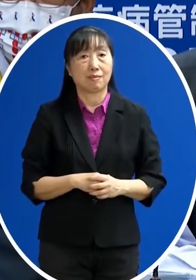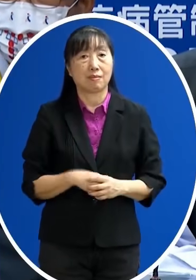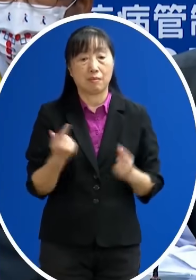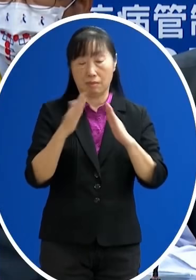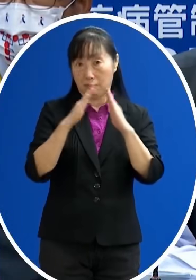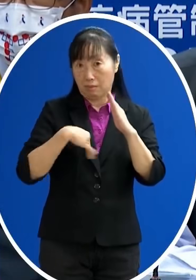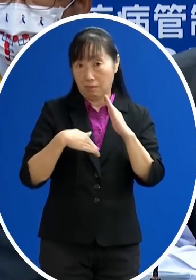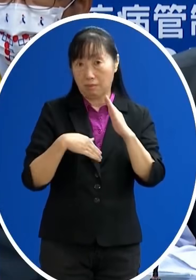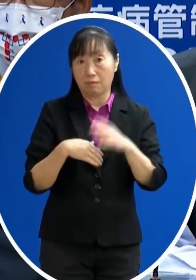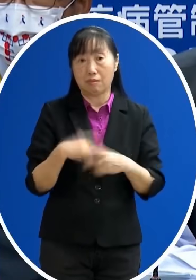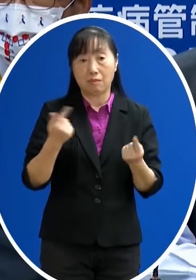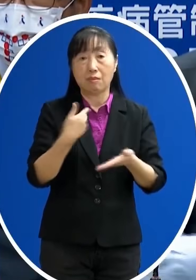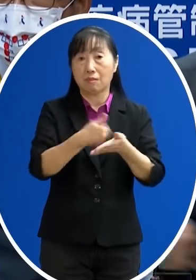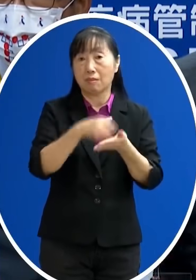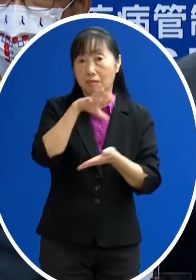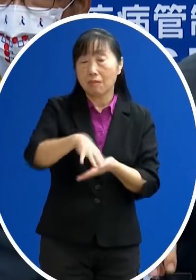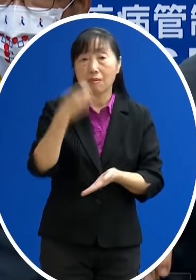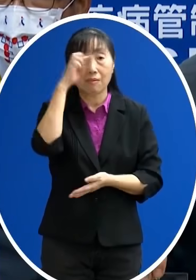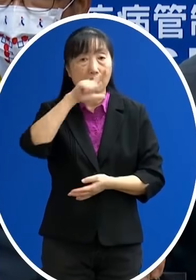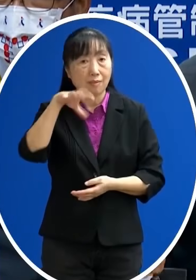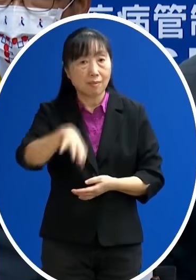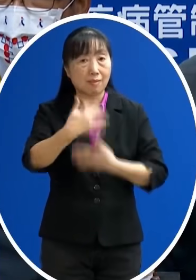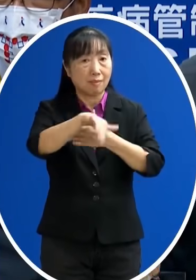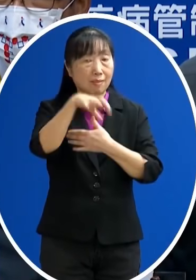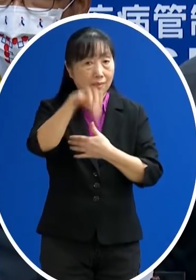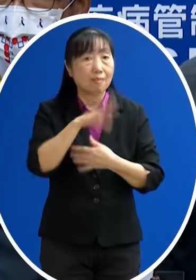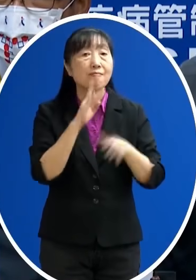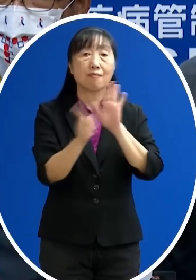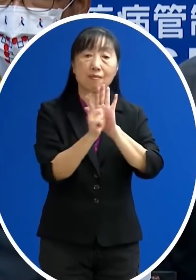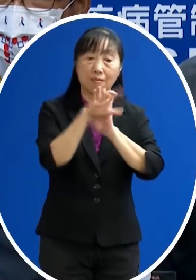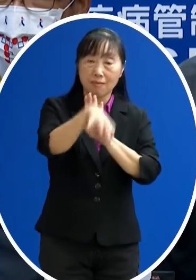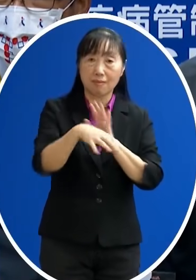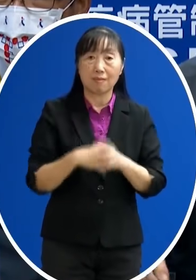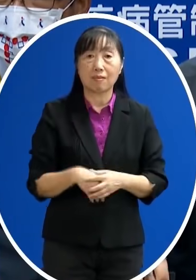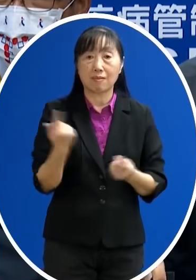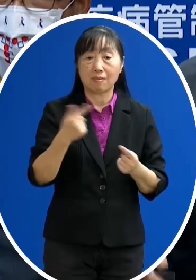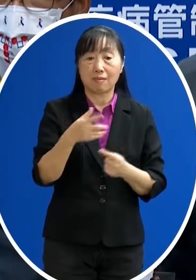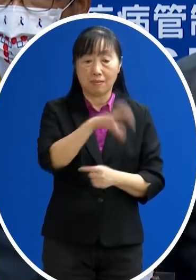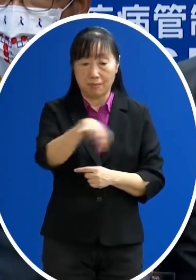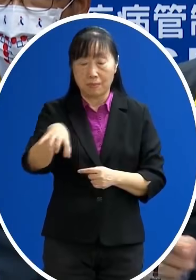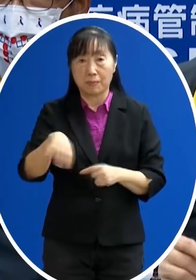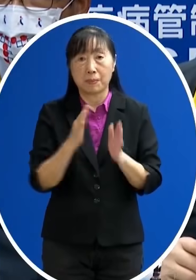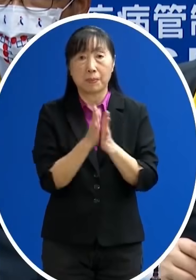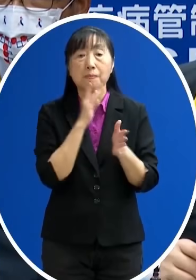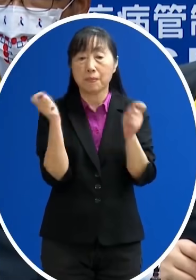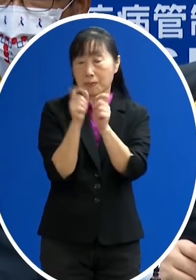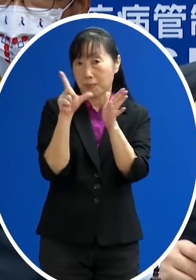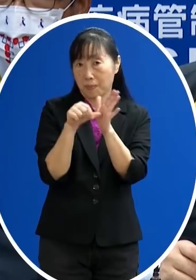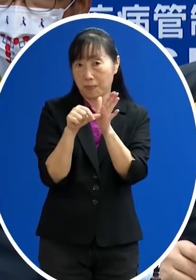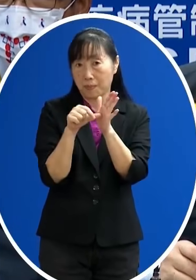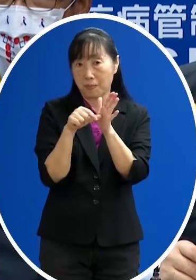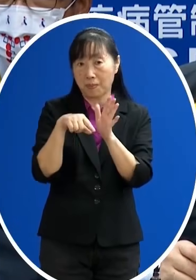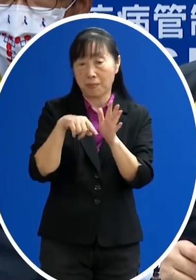那室内哈，在美术馆、博物馆、电影院、表演场所，那表演场所场馆，我们还暂时哈，先不